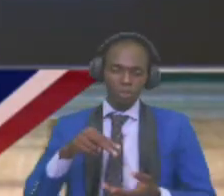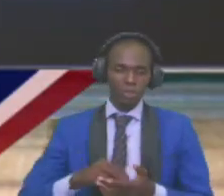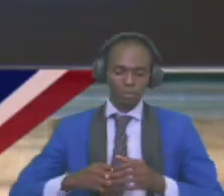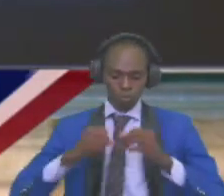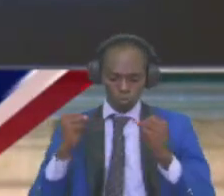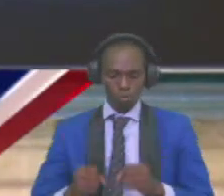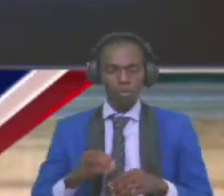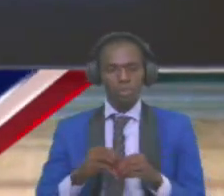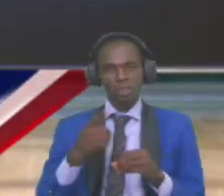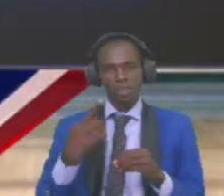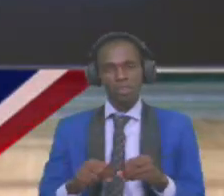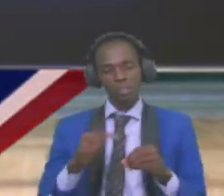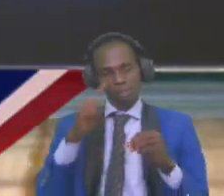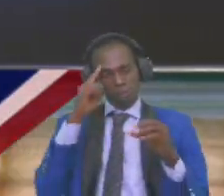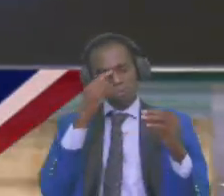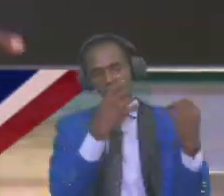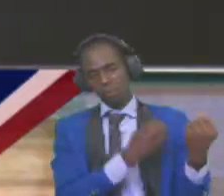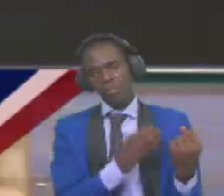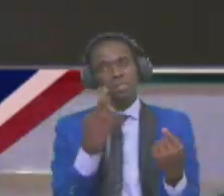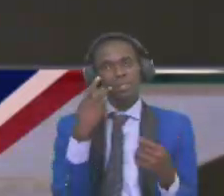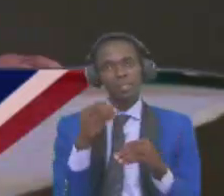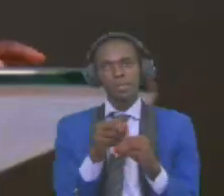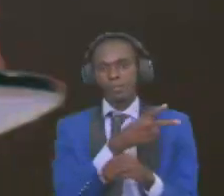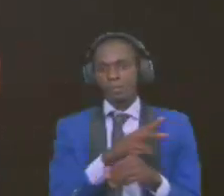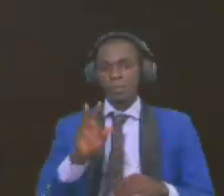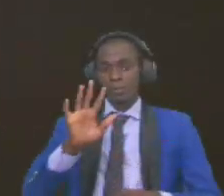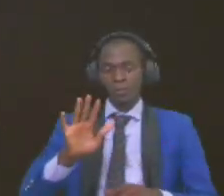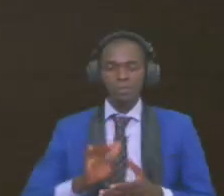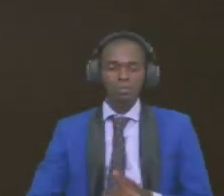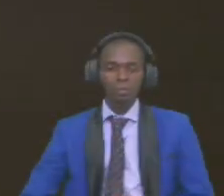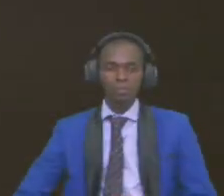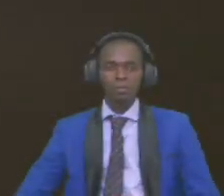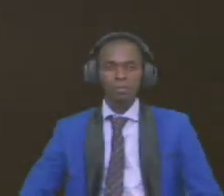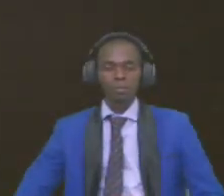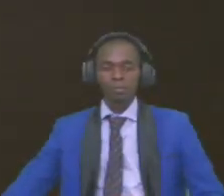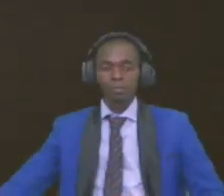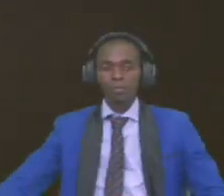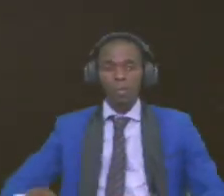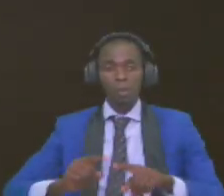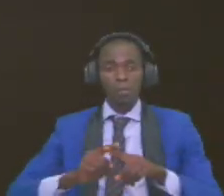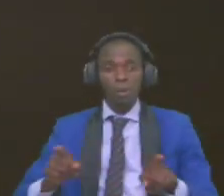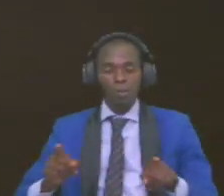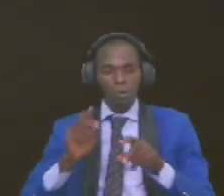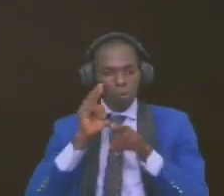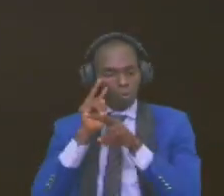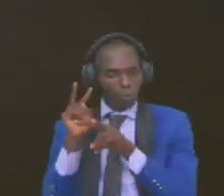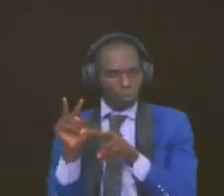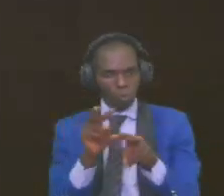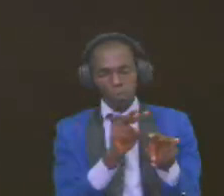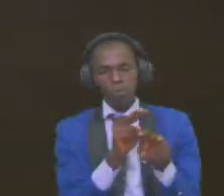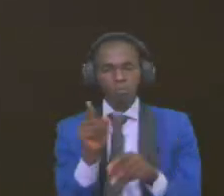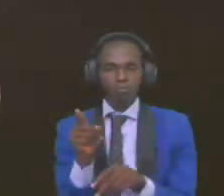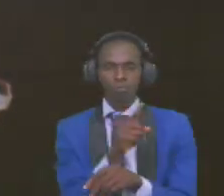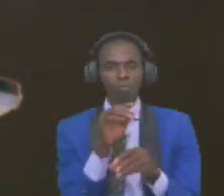fermes dans la foi alors ni 10 au 25 mai toi soit sobre